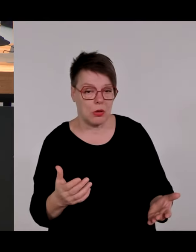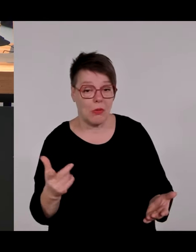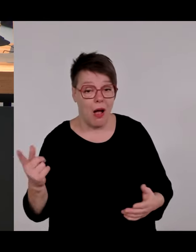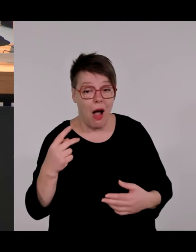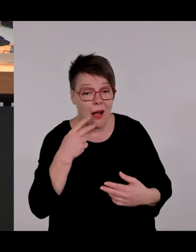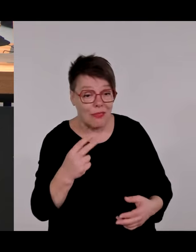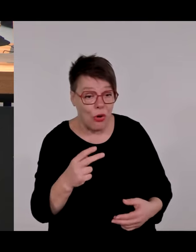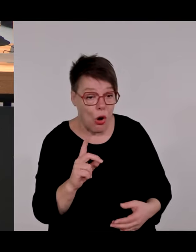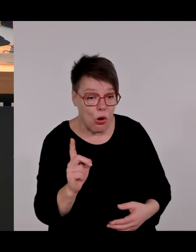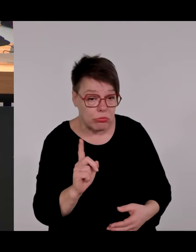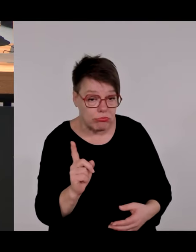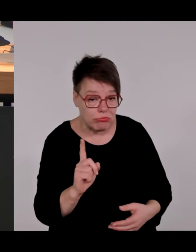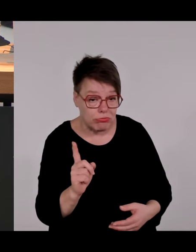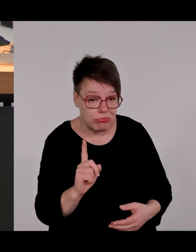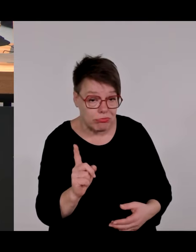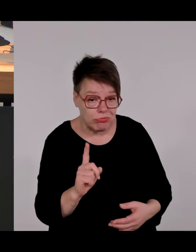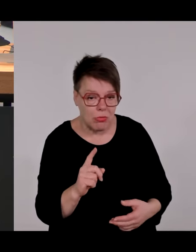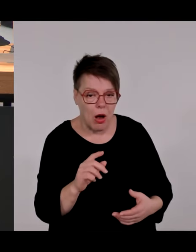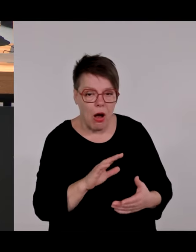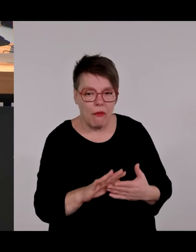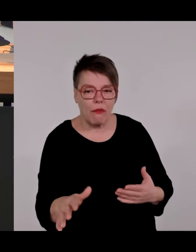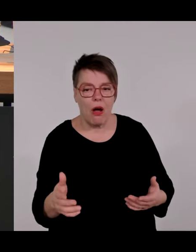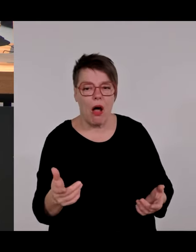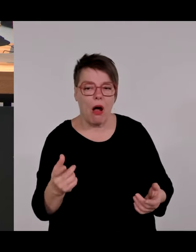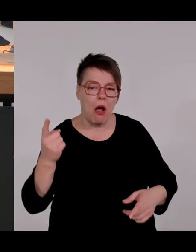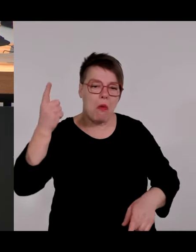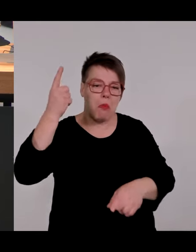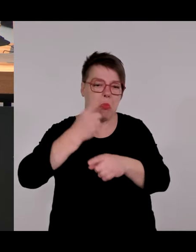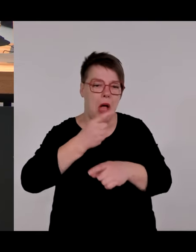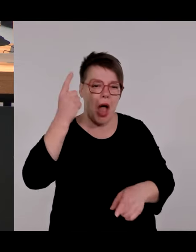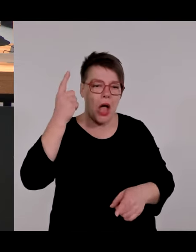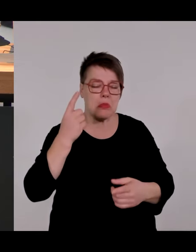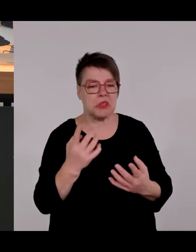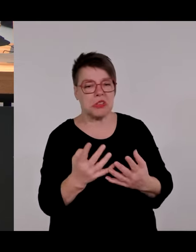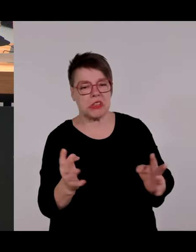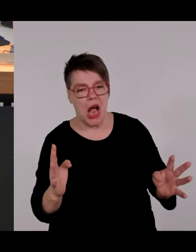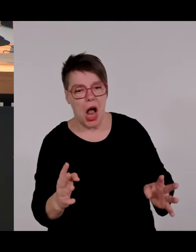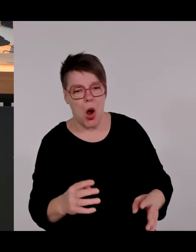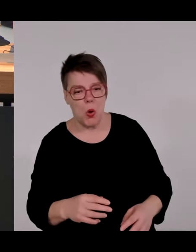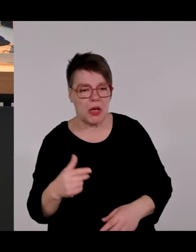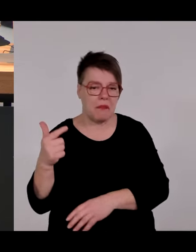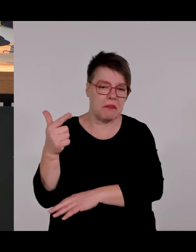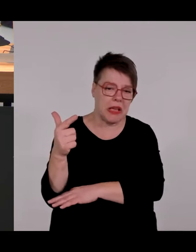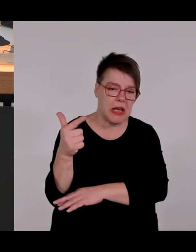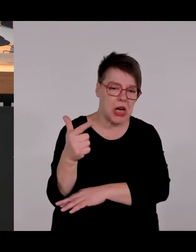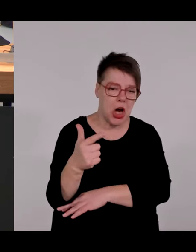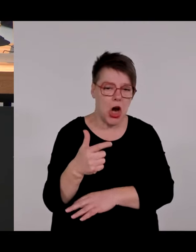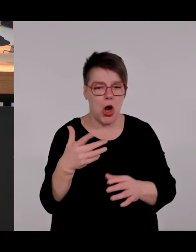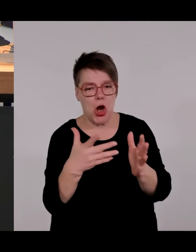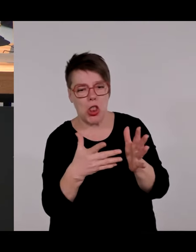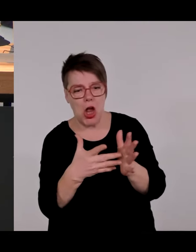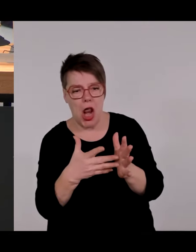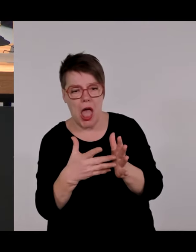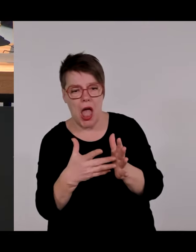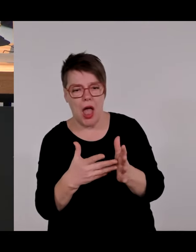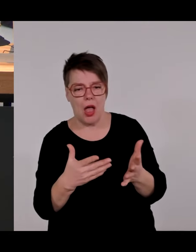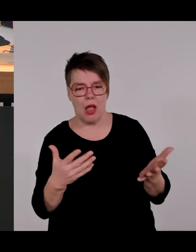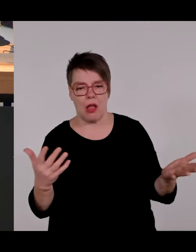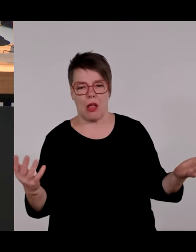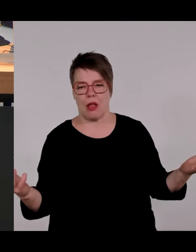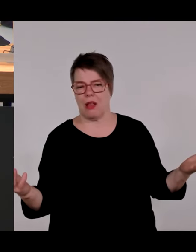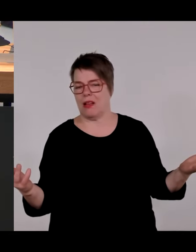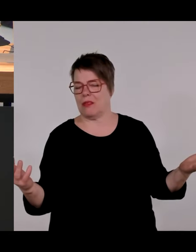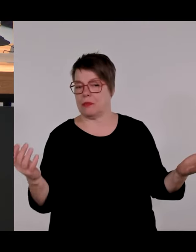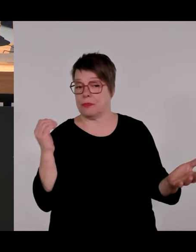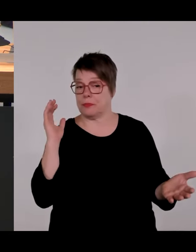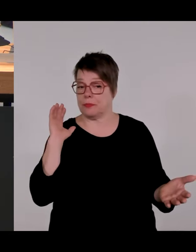Schaden anrichtet, ob der Bezirk das will, ob die Menschen vor Ort das wollen, egal. Hauptsache mal zeigen, wo der Hammer hängt. Und das ist keine rationale Politik, die